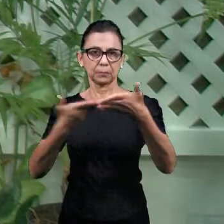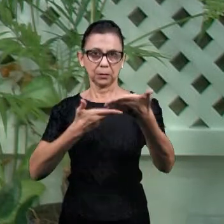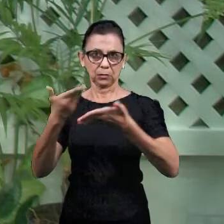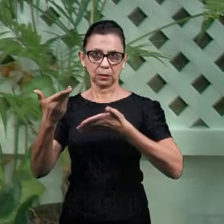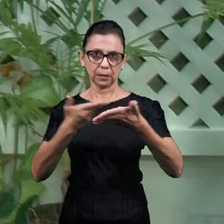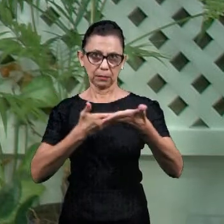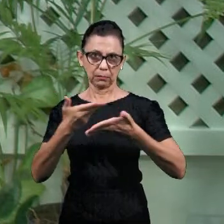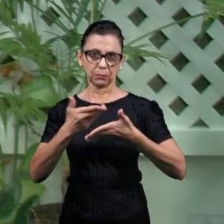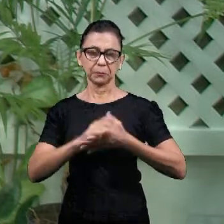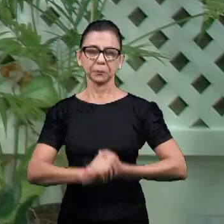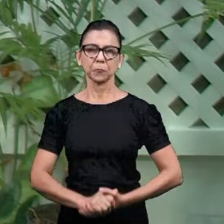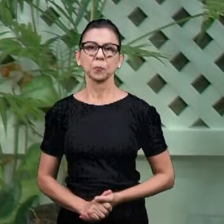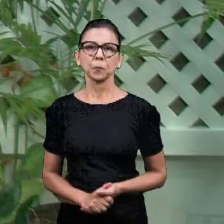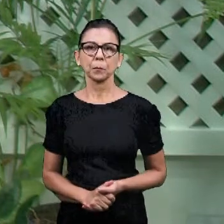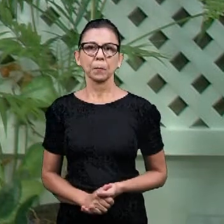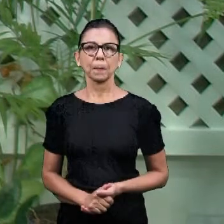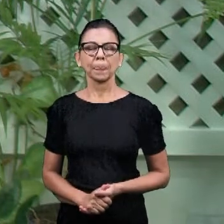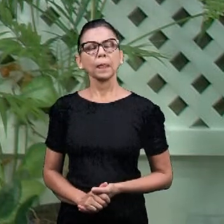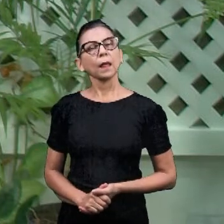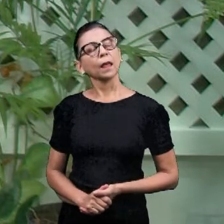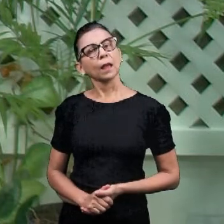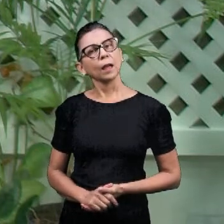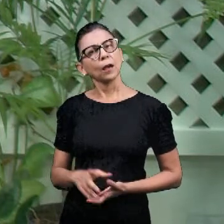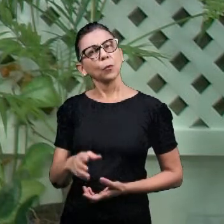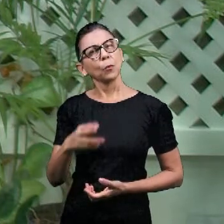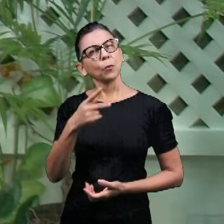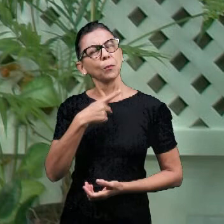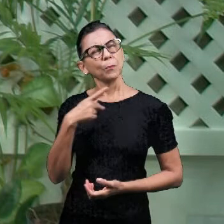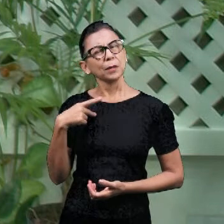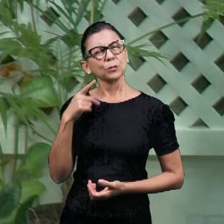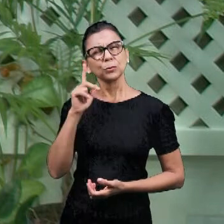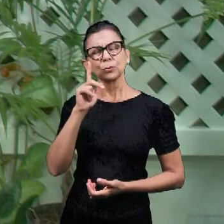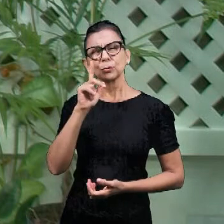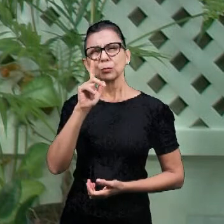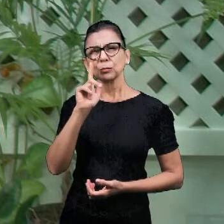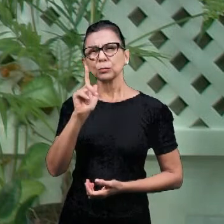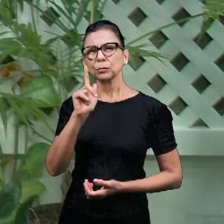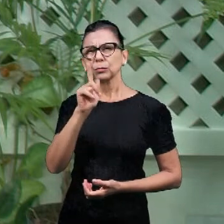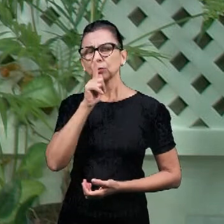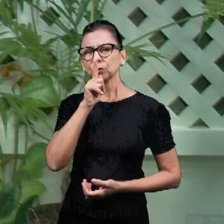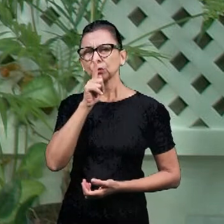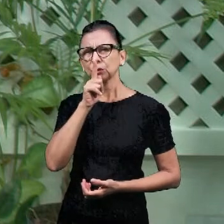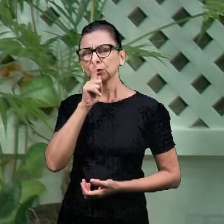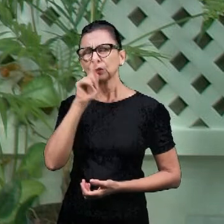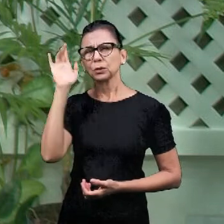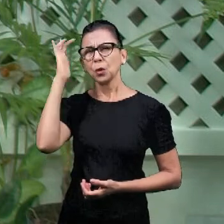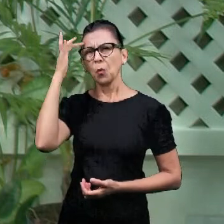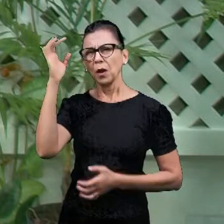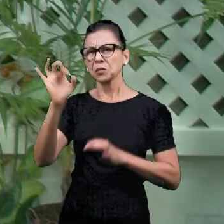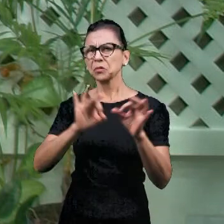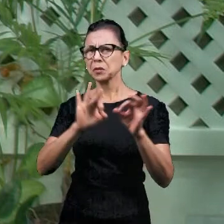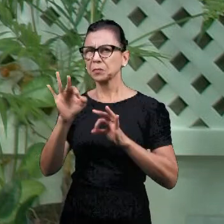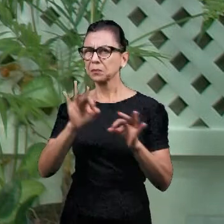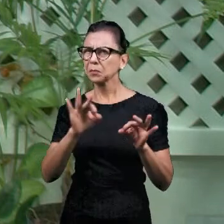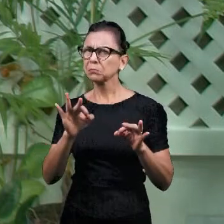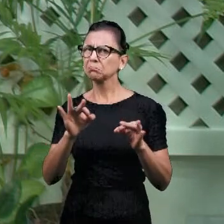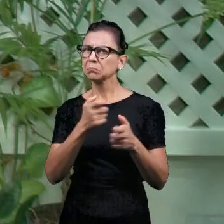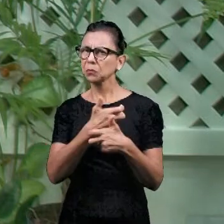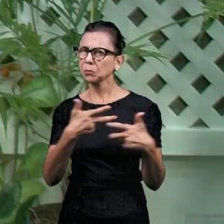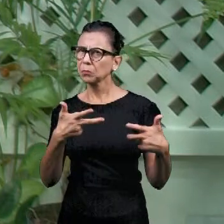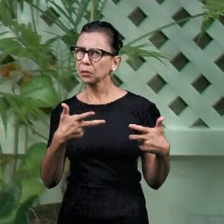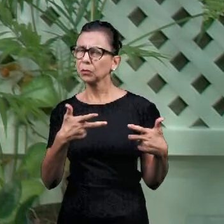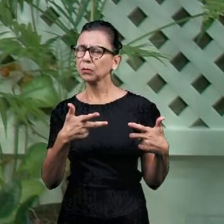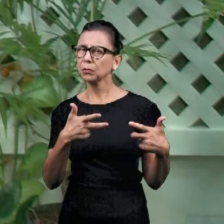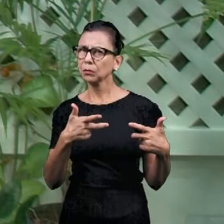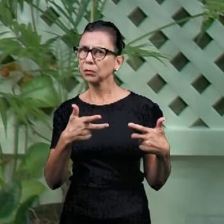Gilles, il a préparé quelque chose à propos de la participation des frères.